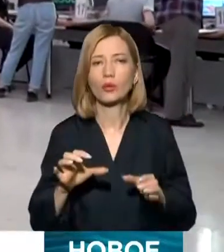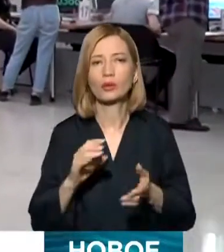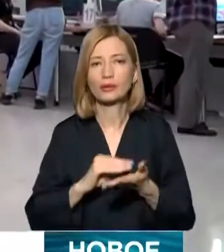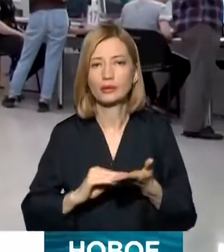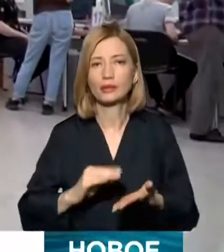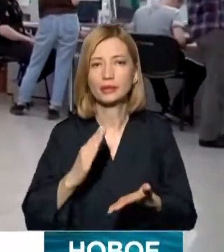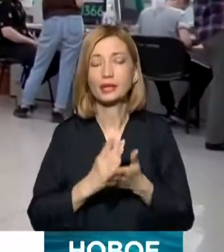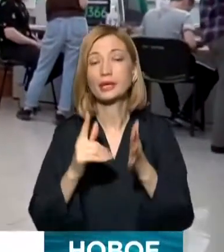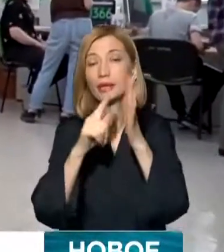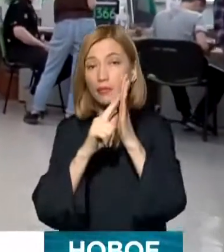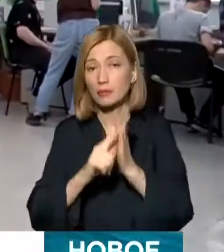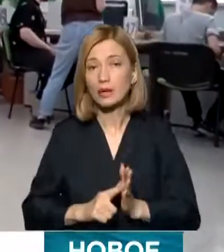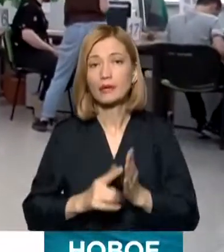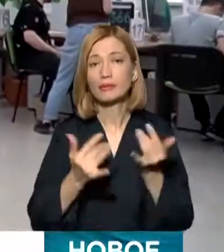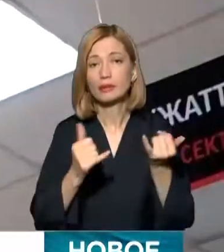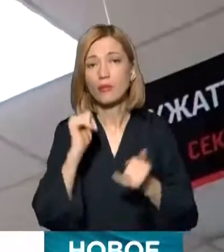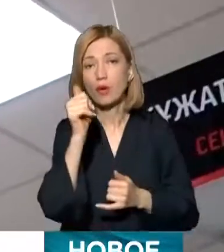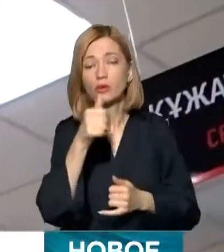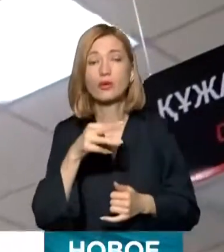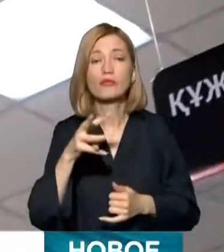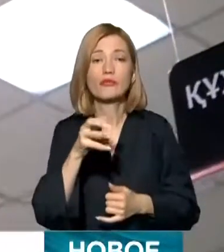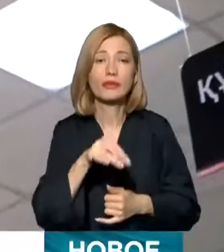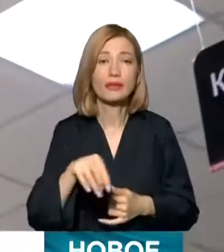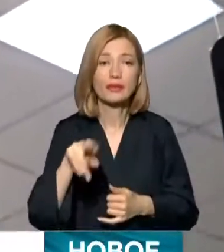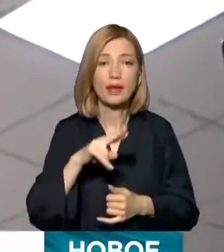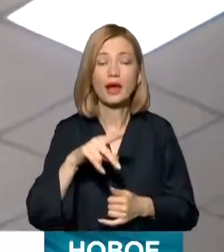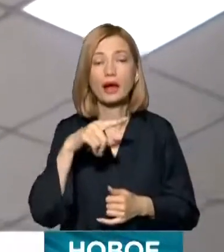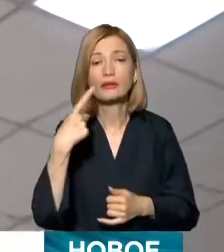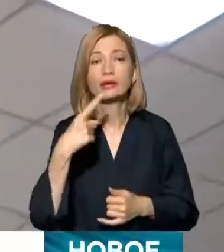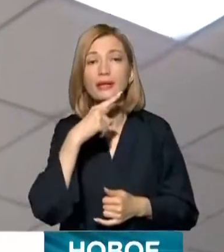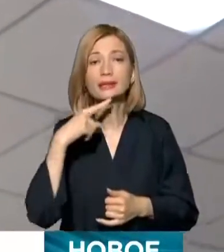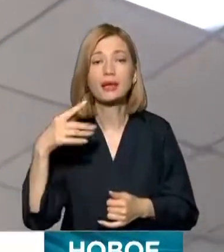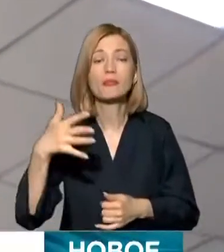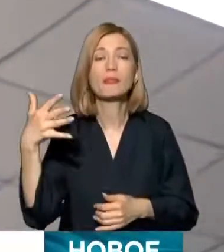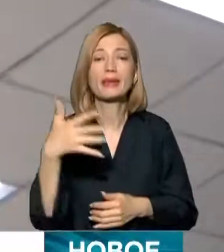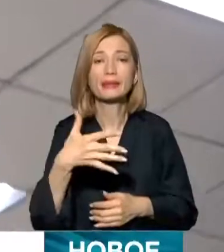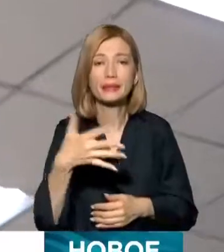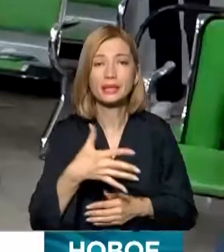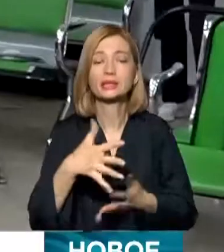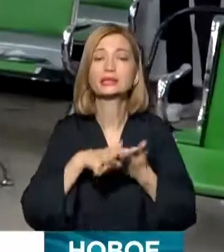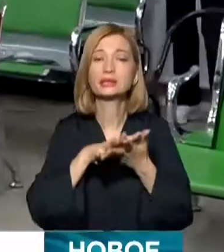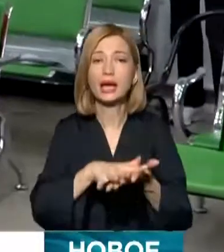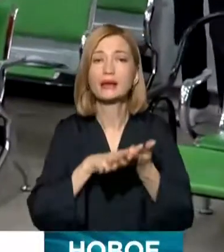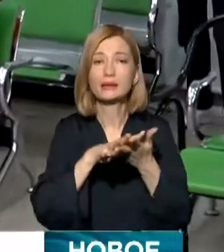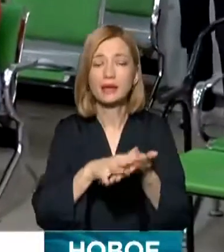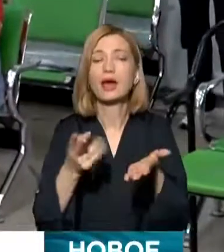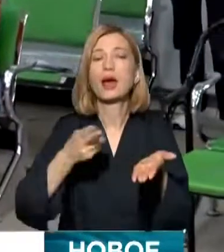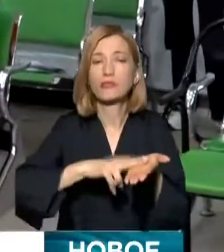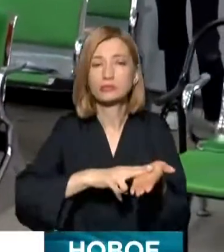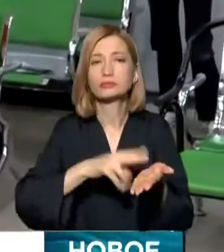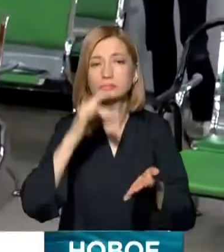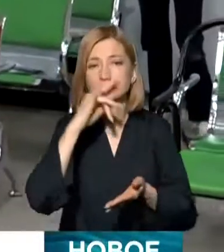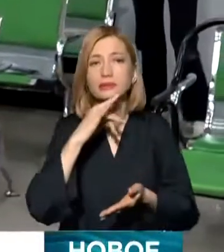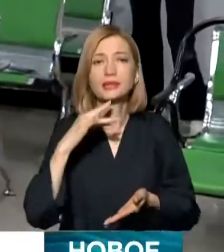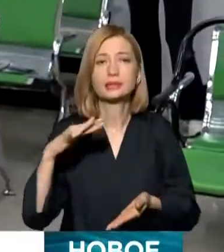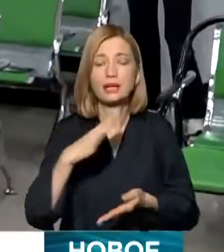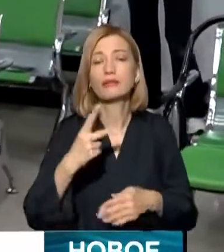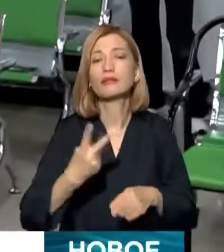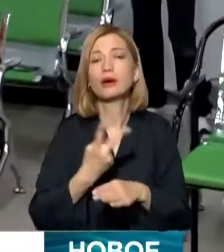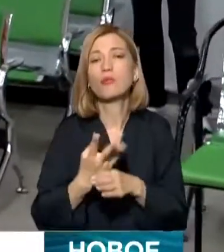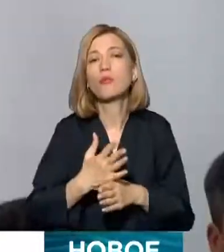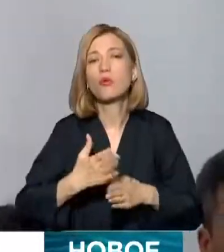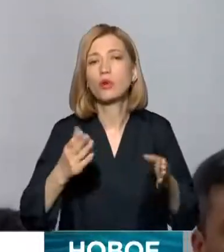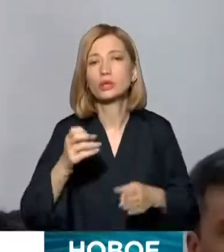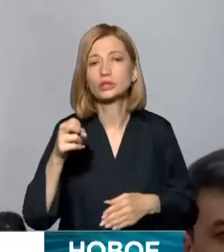7 месяцев этого года, по данным МВД, россиянами подано порядка 5000 заявлений на получение постоянного места жительства. Это почти в 2 раза больше,